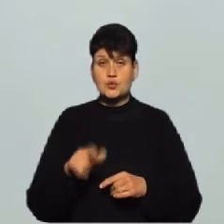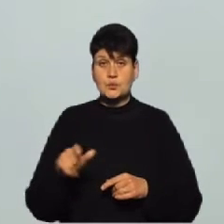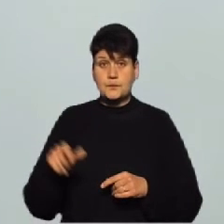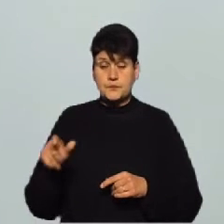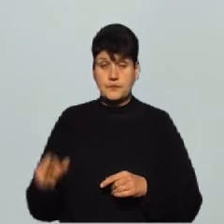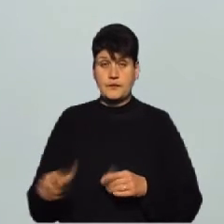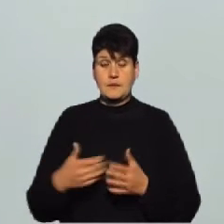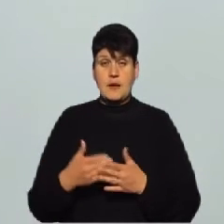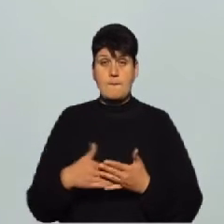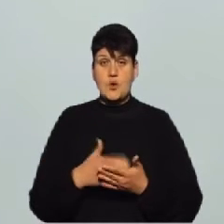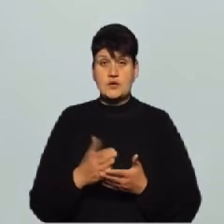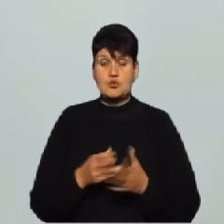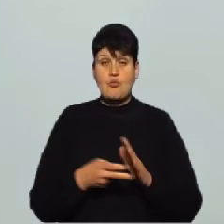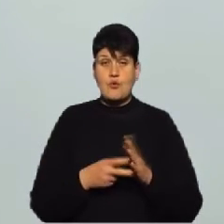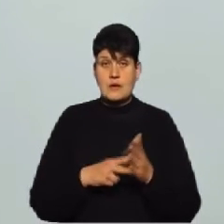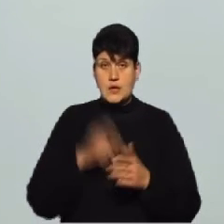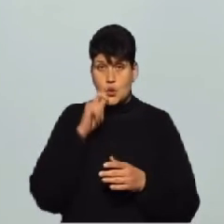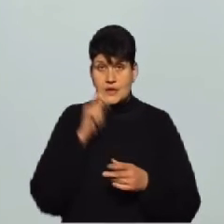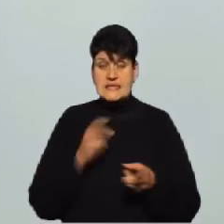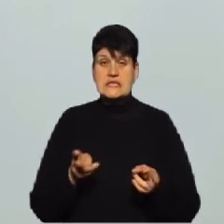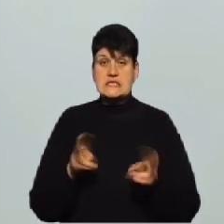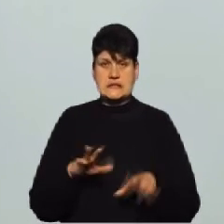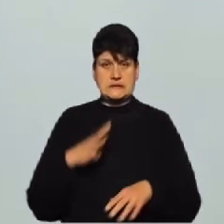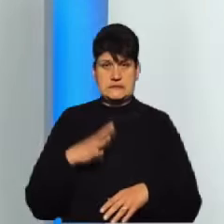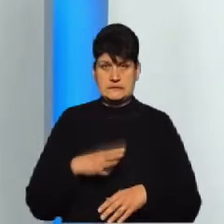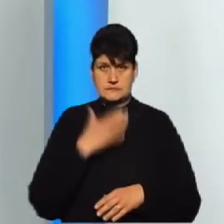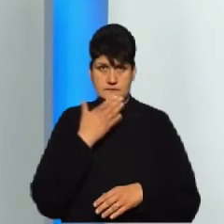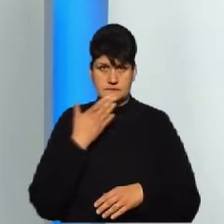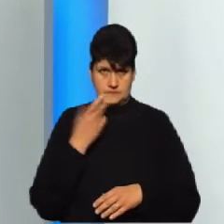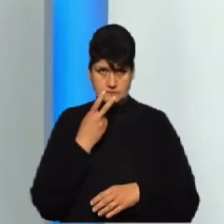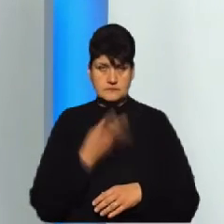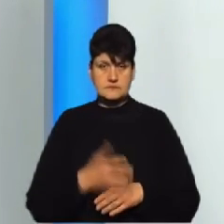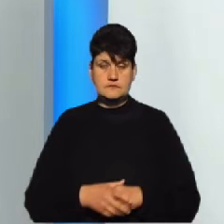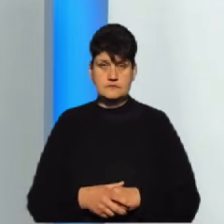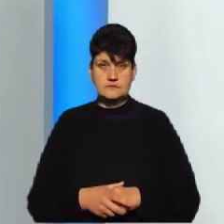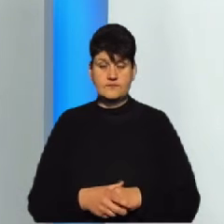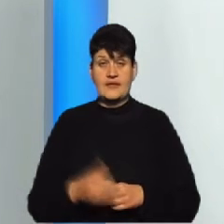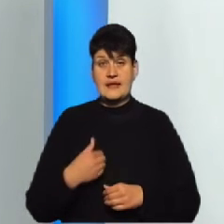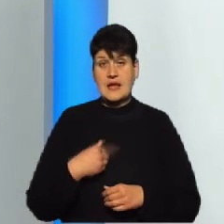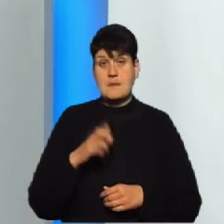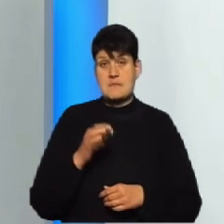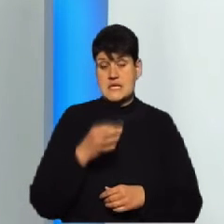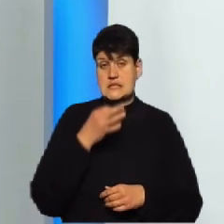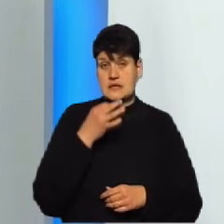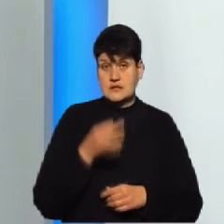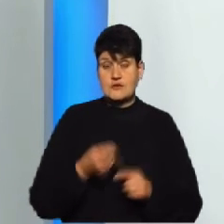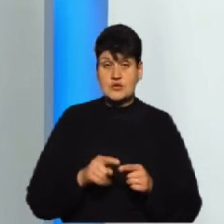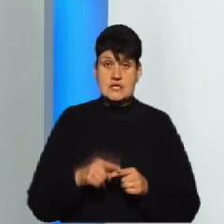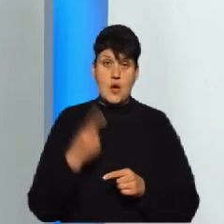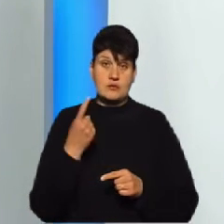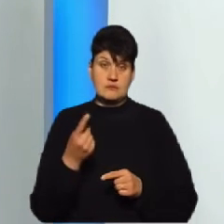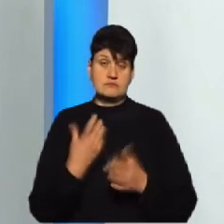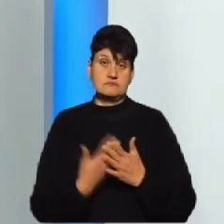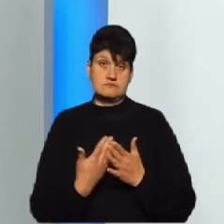українці залишаються досить нетерпимі, бачимо? Так, я би сказав, що це одна з ознак таких характерних